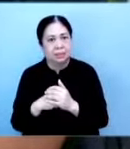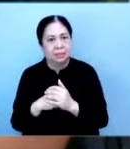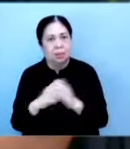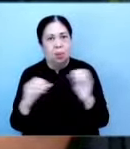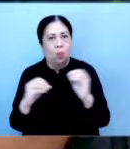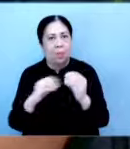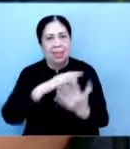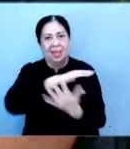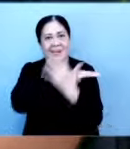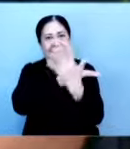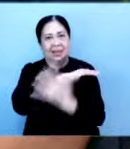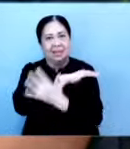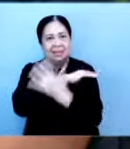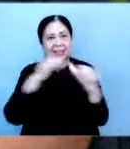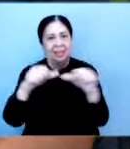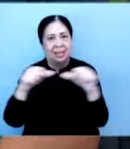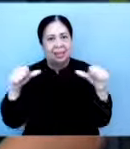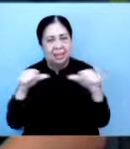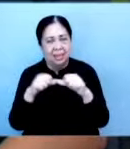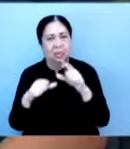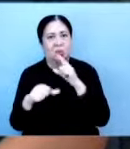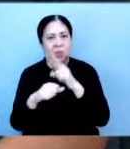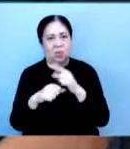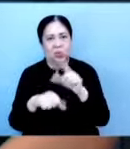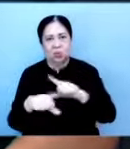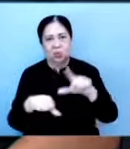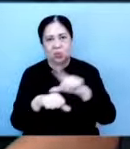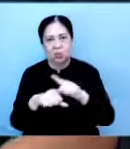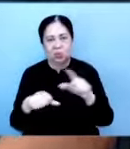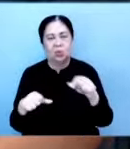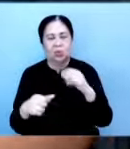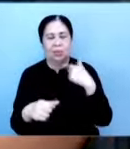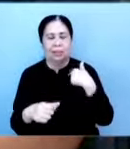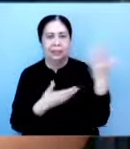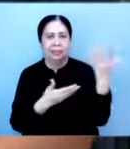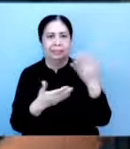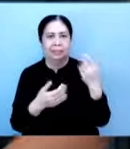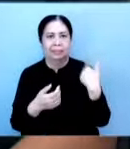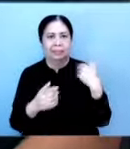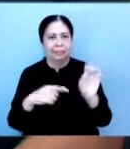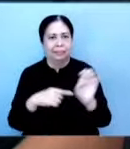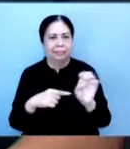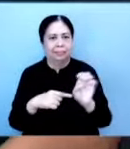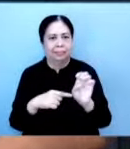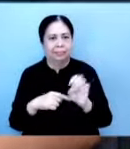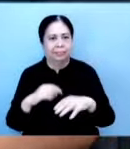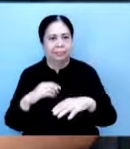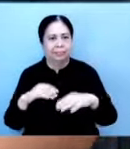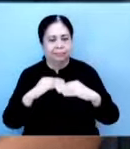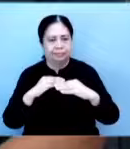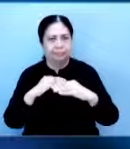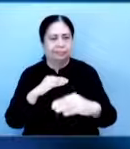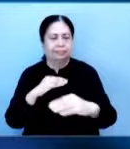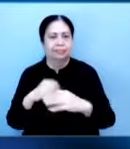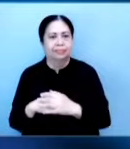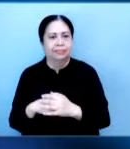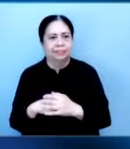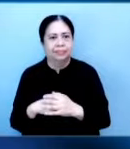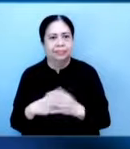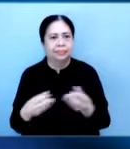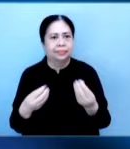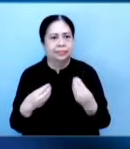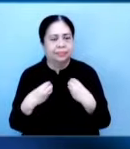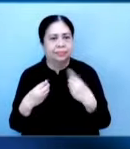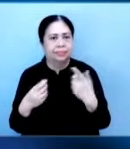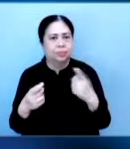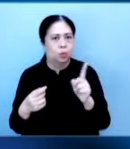area so lupa talaga oo kayo na bumibili nung Opo kumbaga dalang Ike cater namin sila ibigay niyo lang Sain yung kung